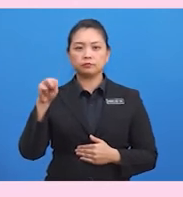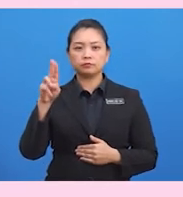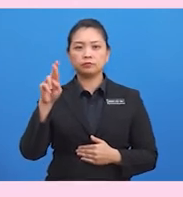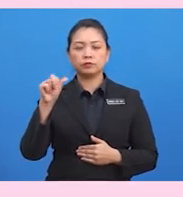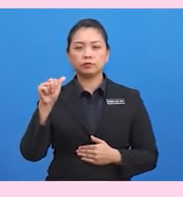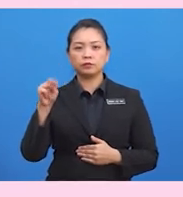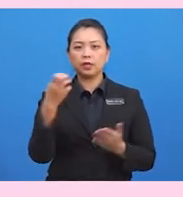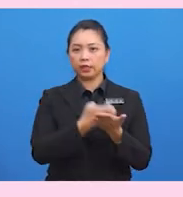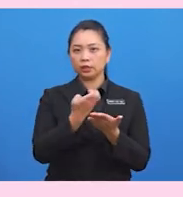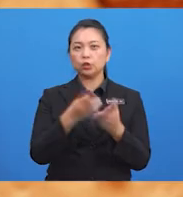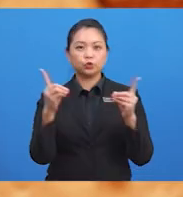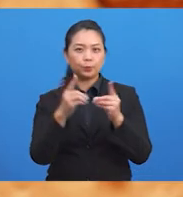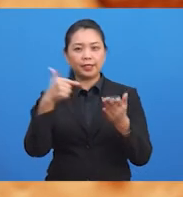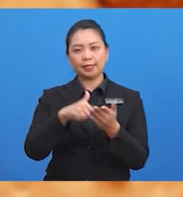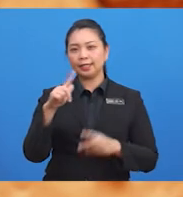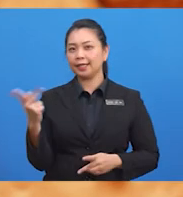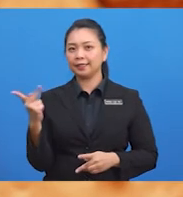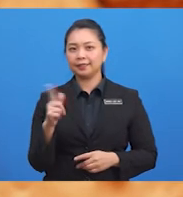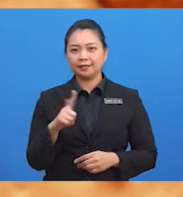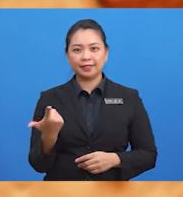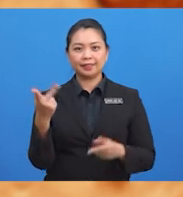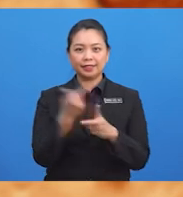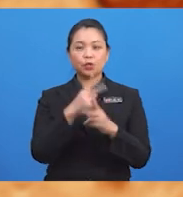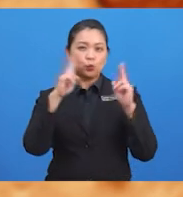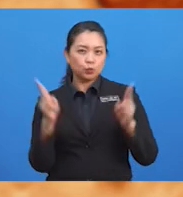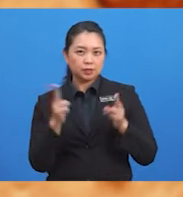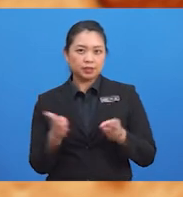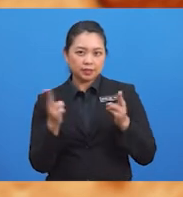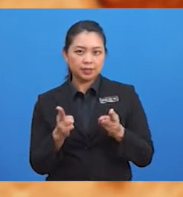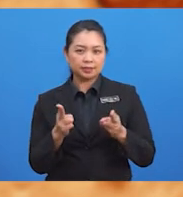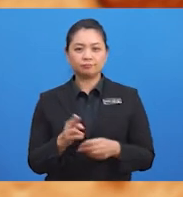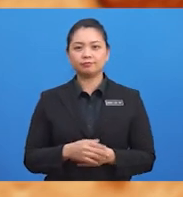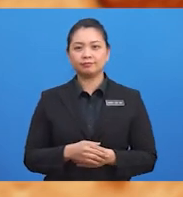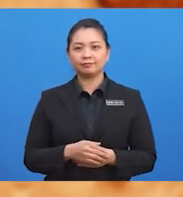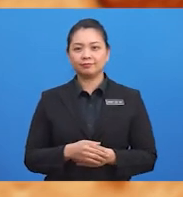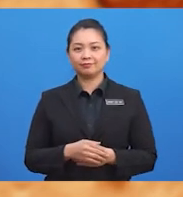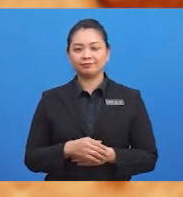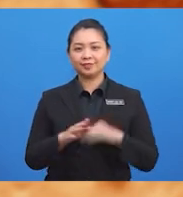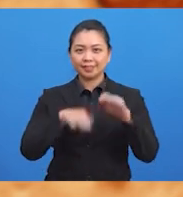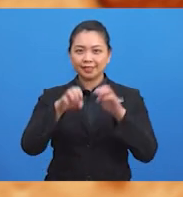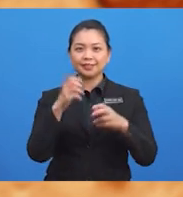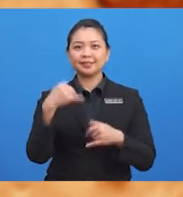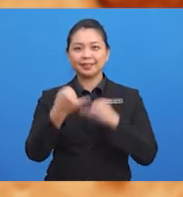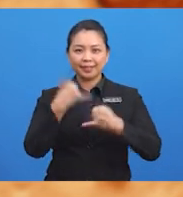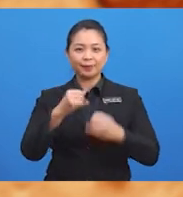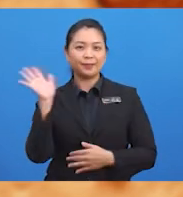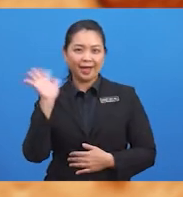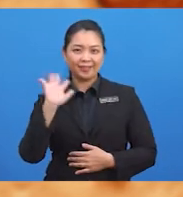ekonomi jumpa lagi di lain kali usaha tangga kejayaan